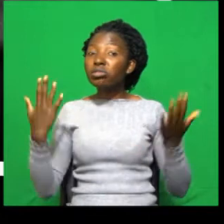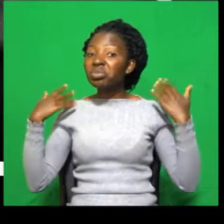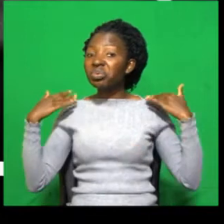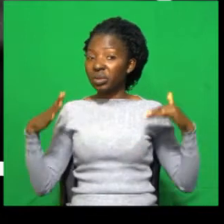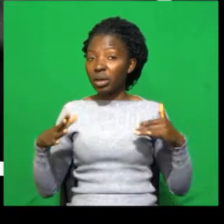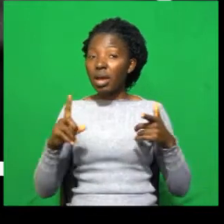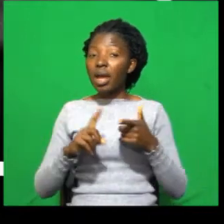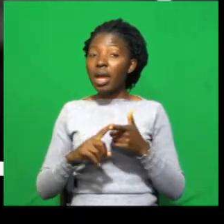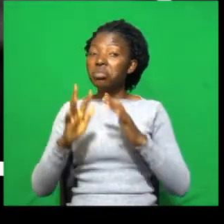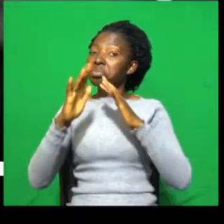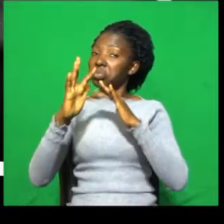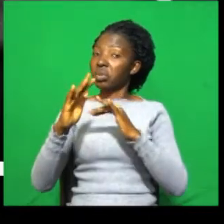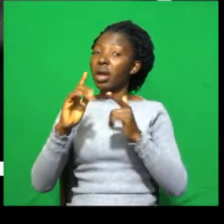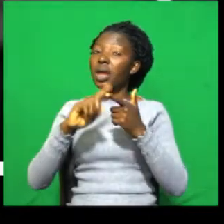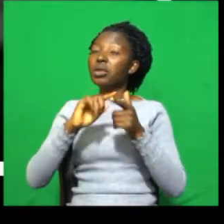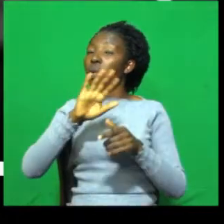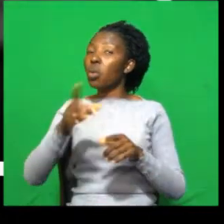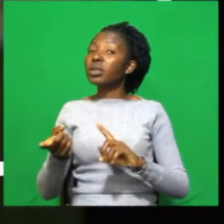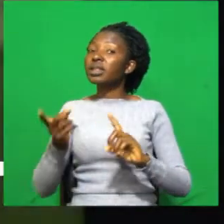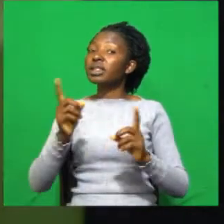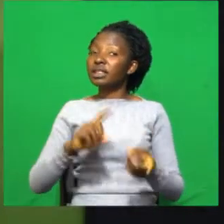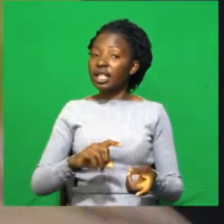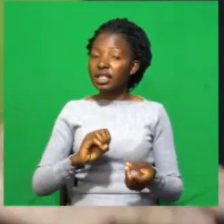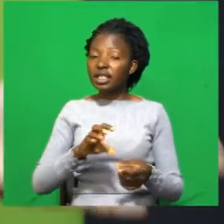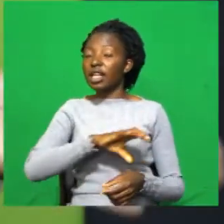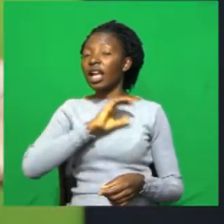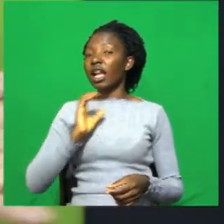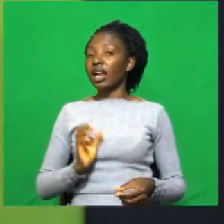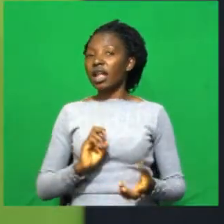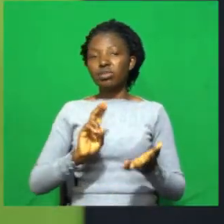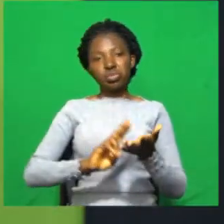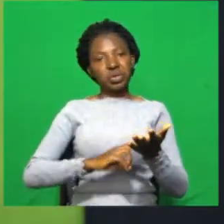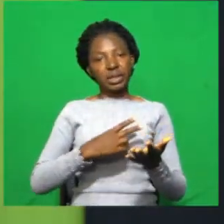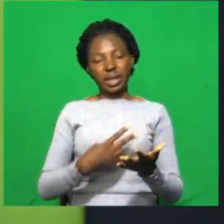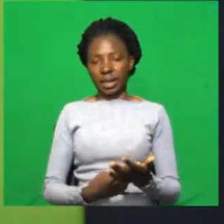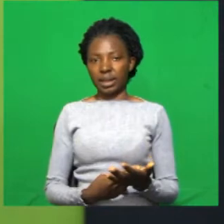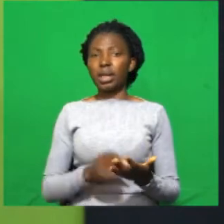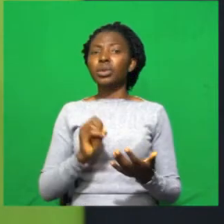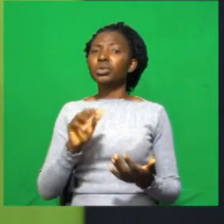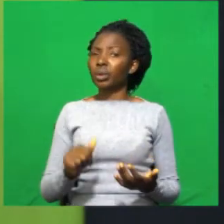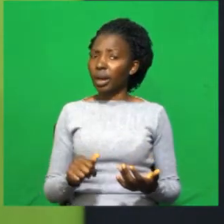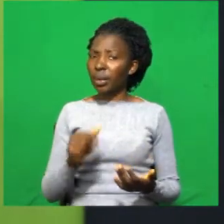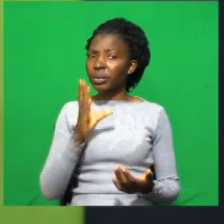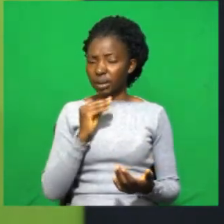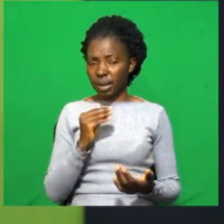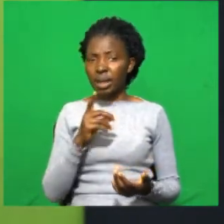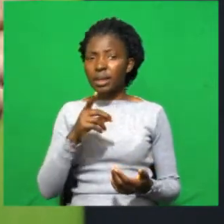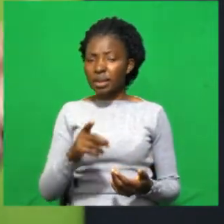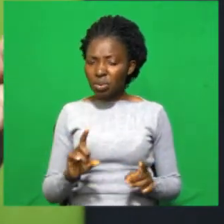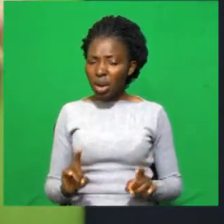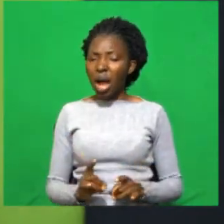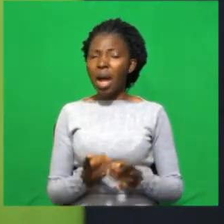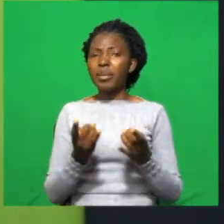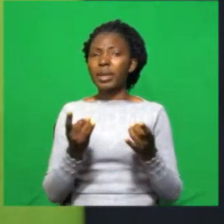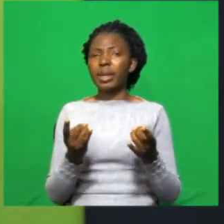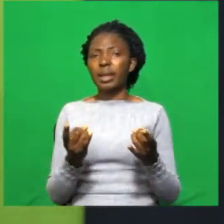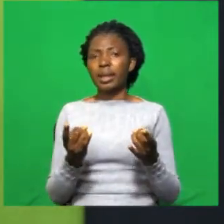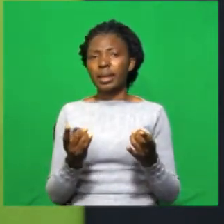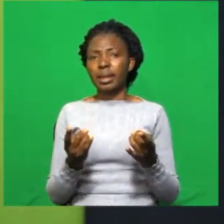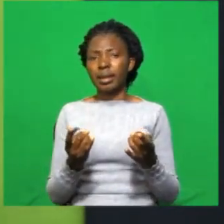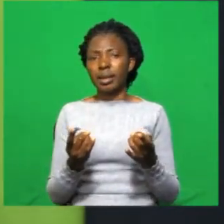yaMwari, vakafa muna Kristu vachatanga kumuka. Vateereri, pari kunzi panapa zvichaitwa hawo process